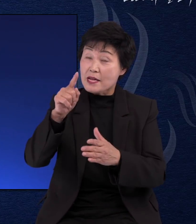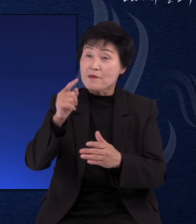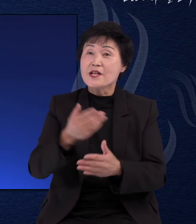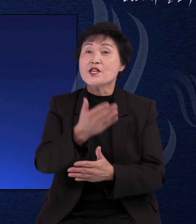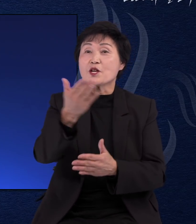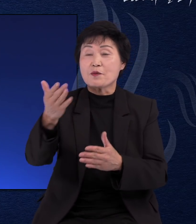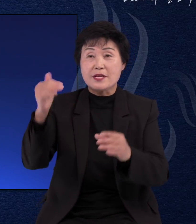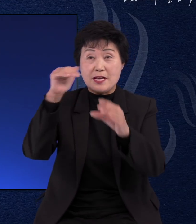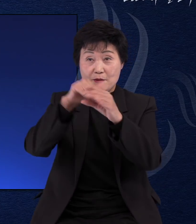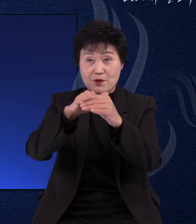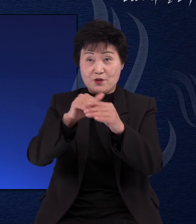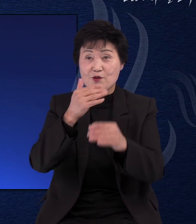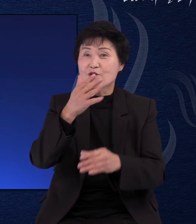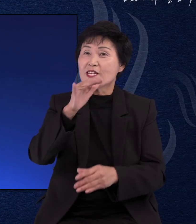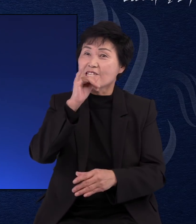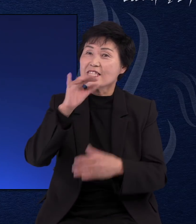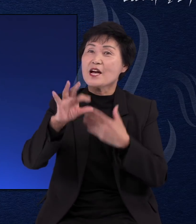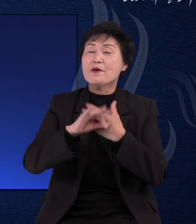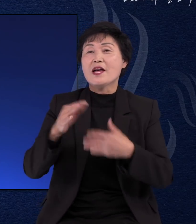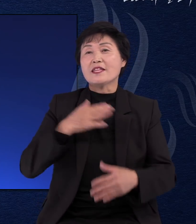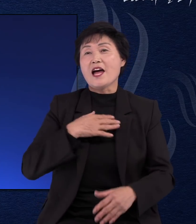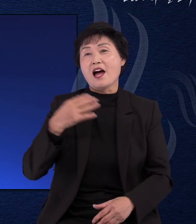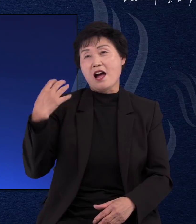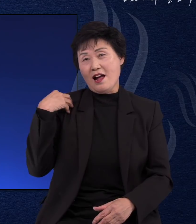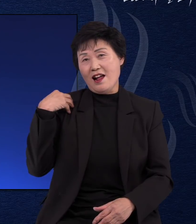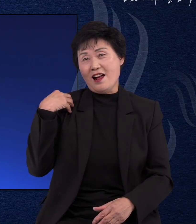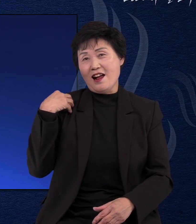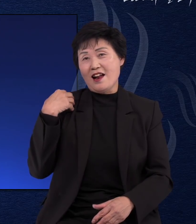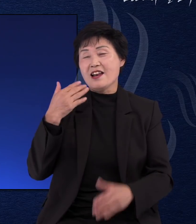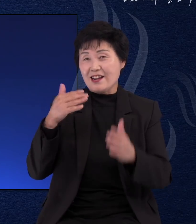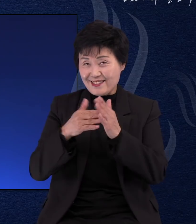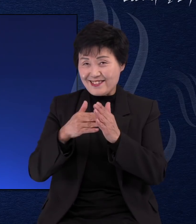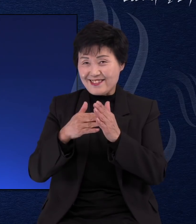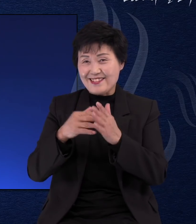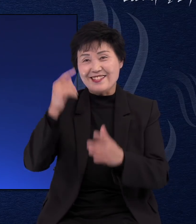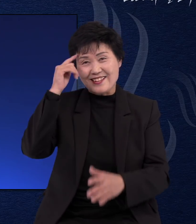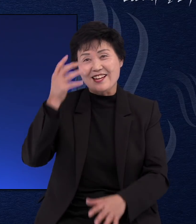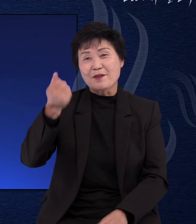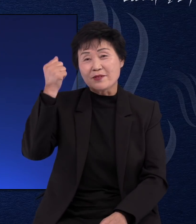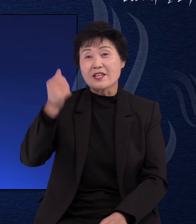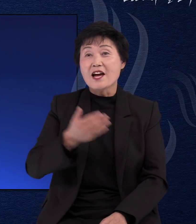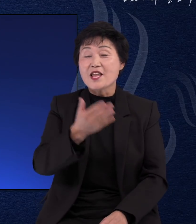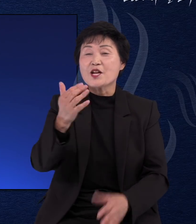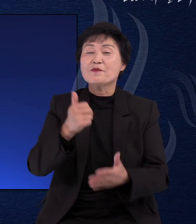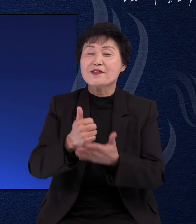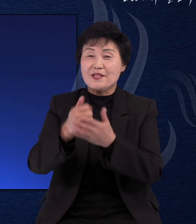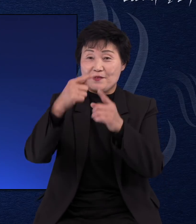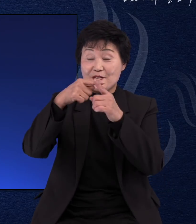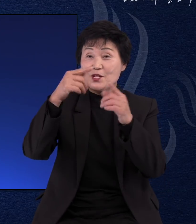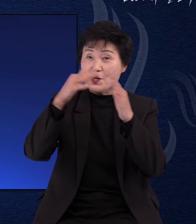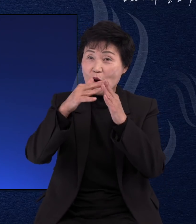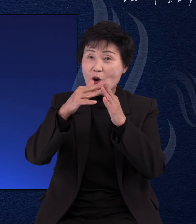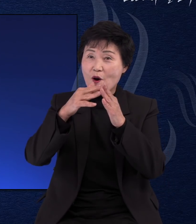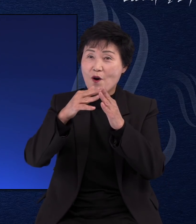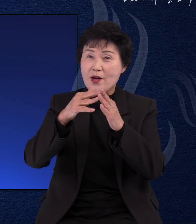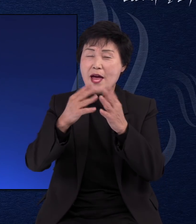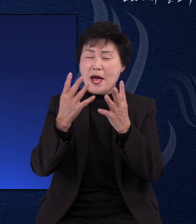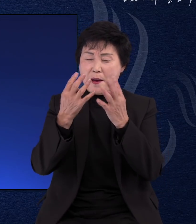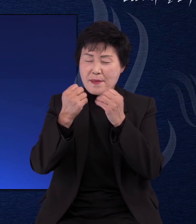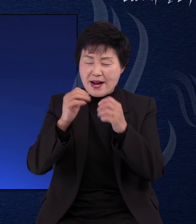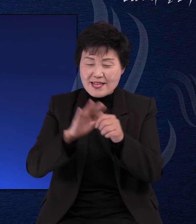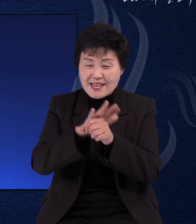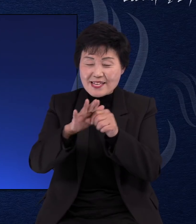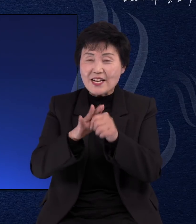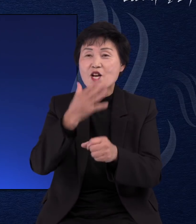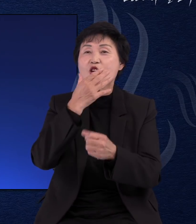있다면 오늘 제가 할 일은 다 했다고 생각을 합니다. 여러분 다니시고 여러분 섬기시는 교회를 가슴 깊이 사랑하실 수 있기를